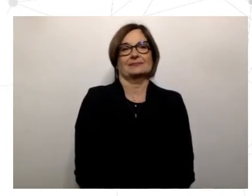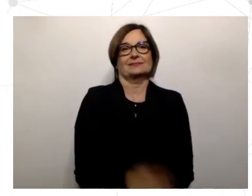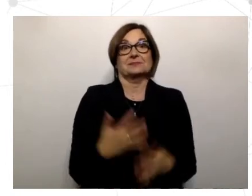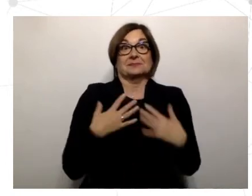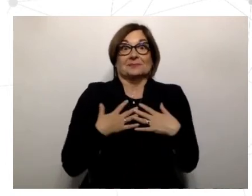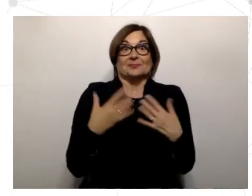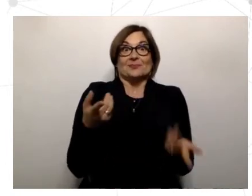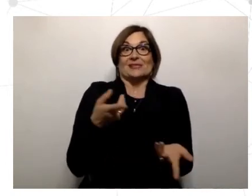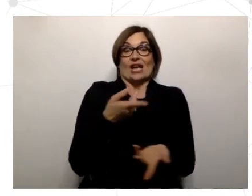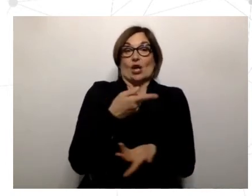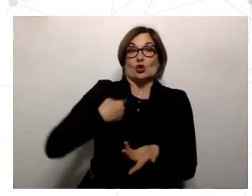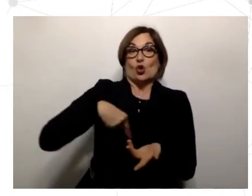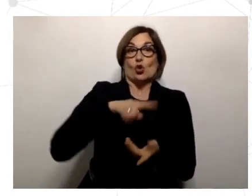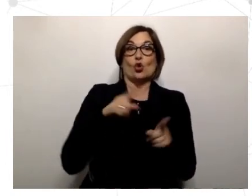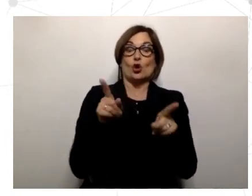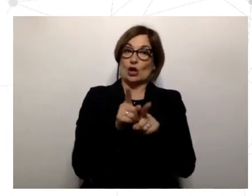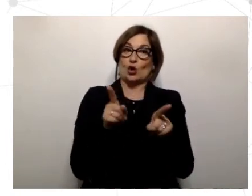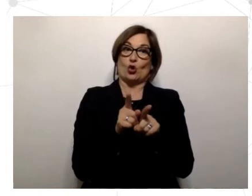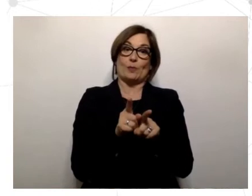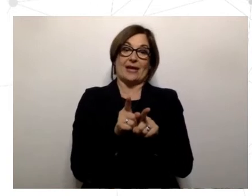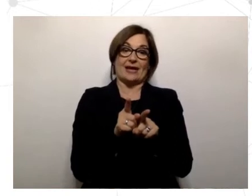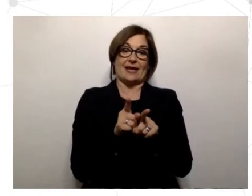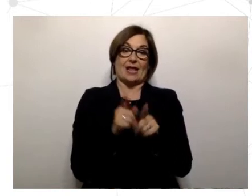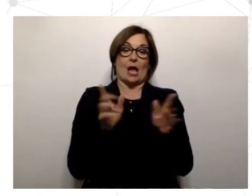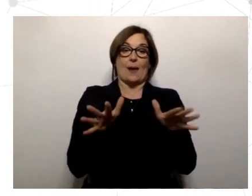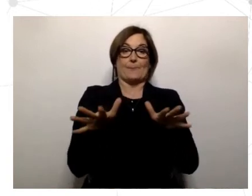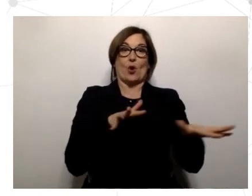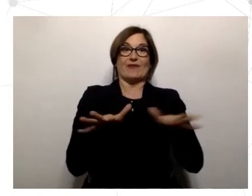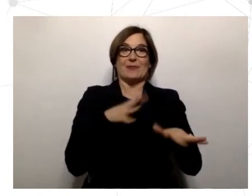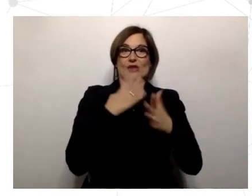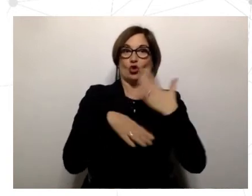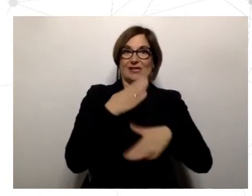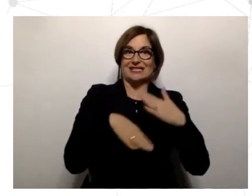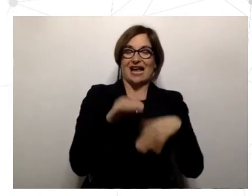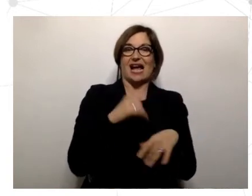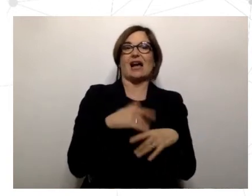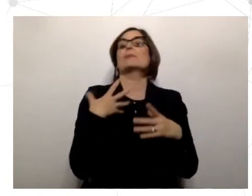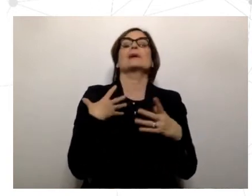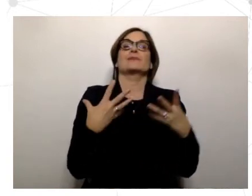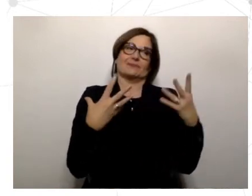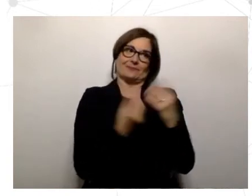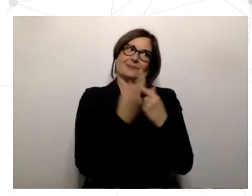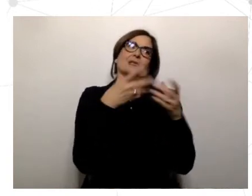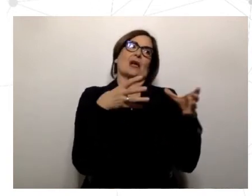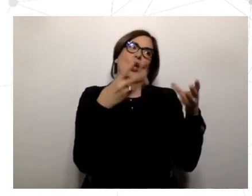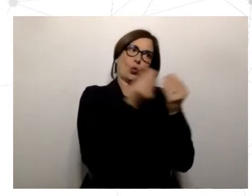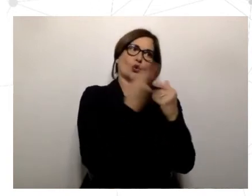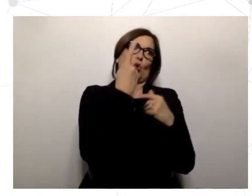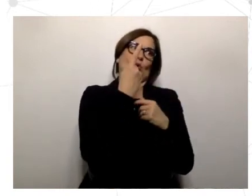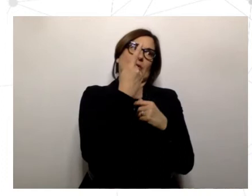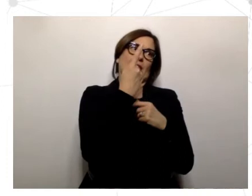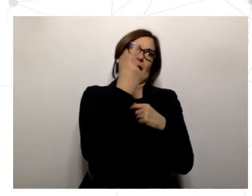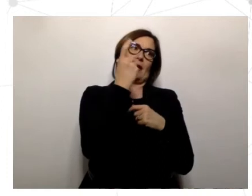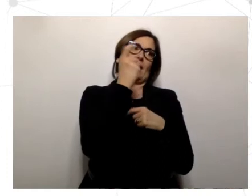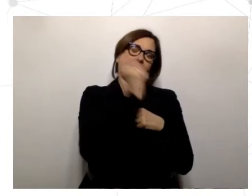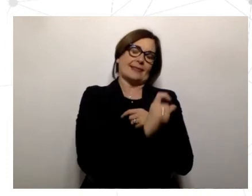Noi come movimento della disabilità, sia nell'impegno con l'Unione Italiana dei Ciechi e dei Ipovedenti, il Forum